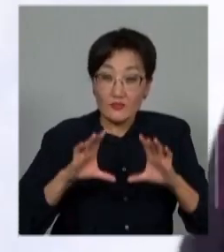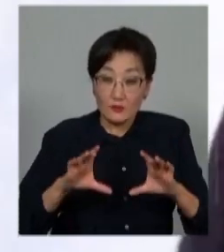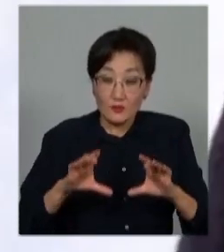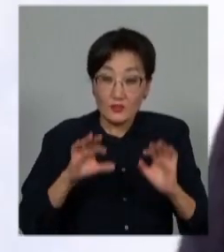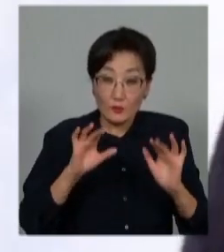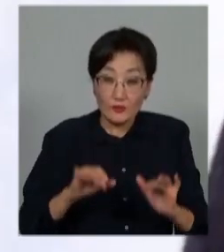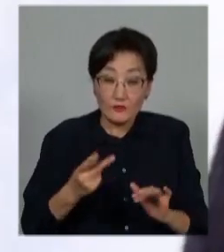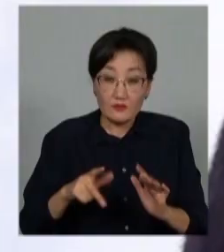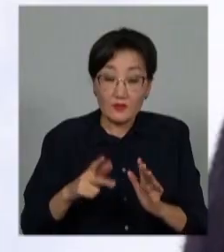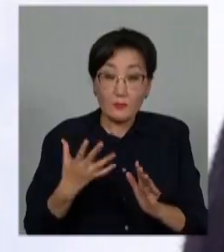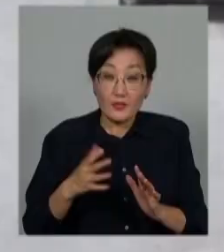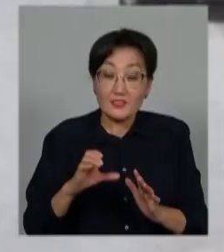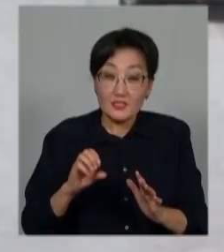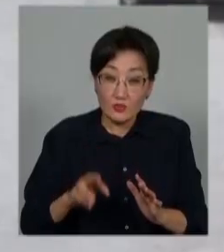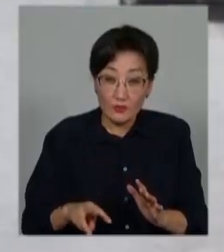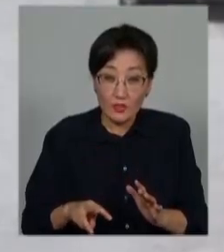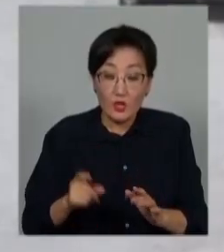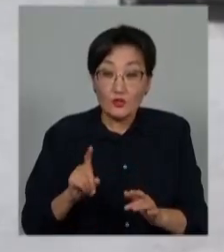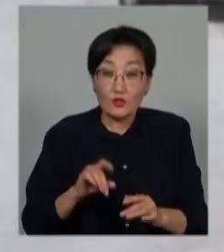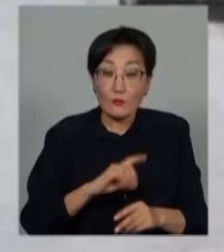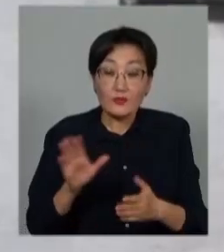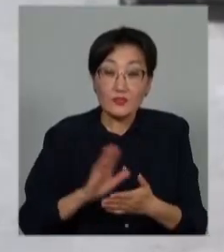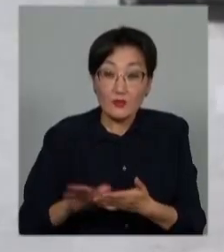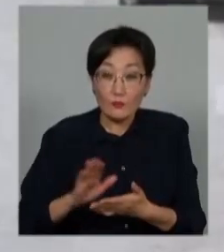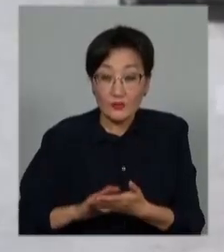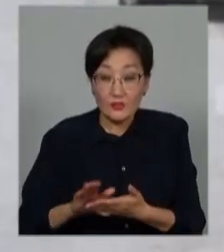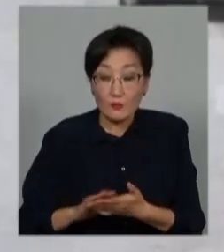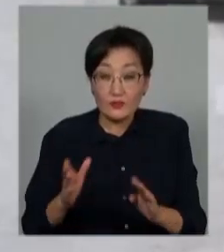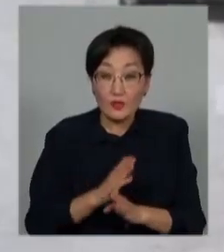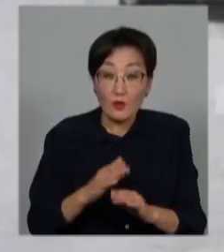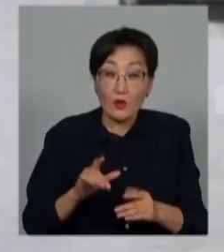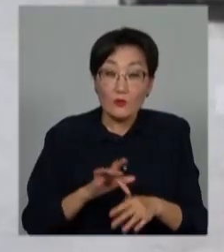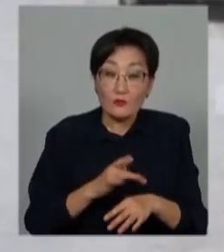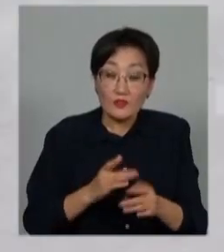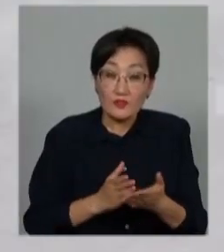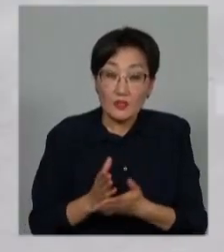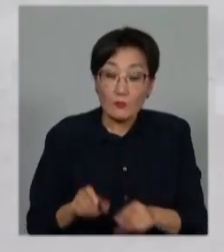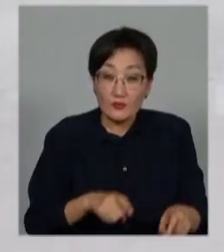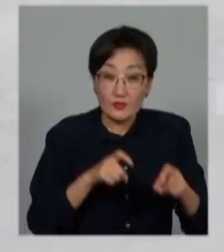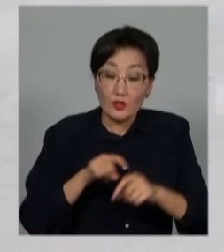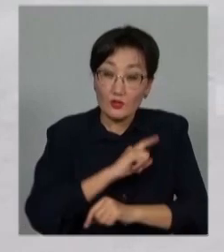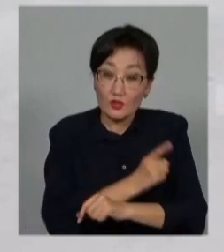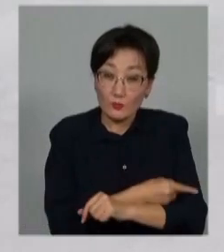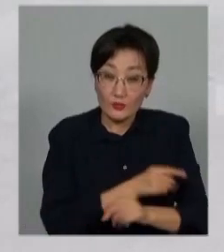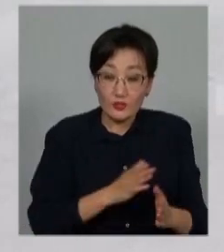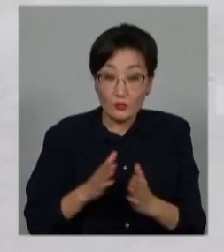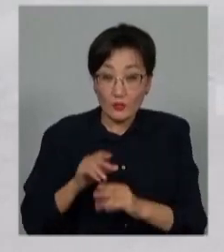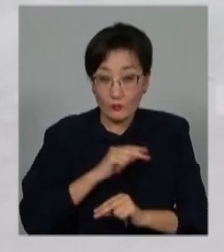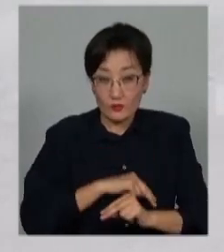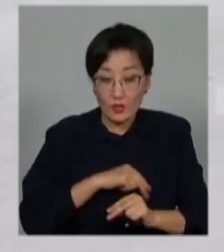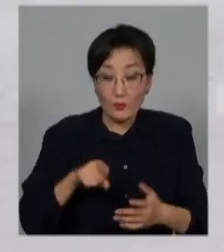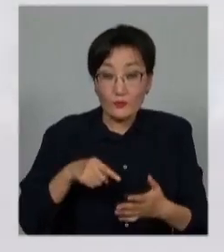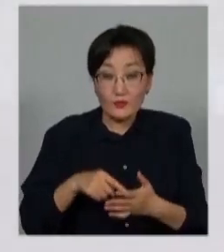покрова составляет 25 сантиметров. Чтобы устранить последствия непогоды, коммунальные службы перешли на усиленный режим работы.